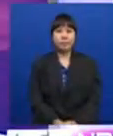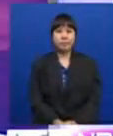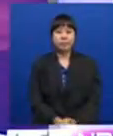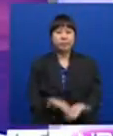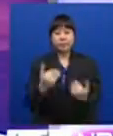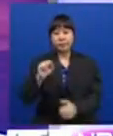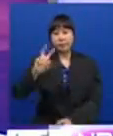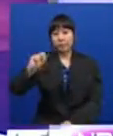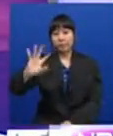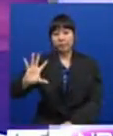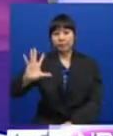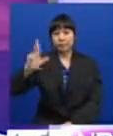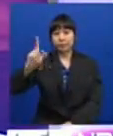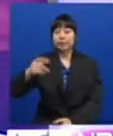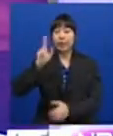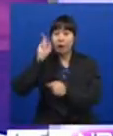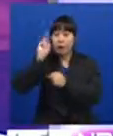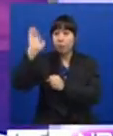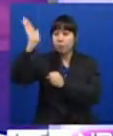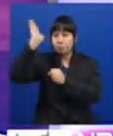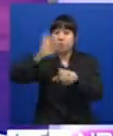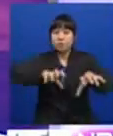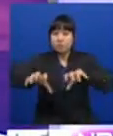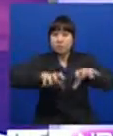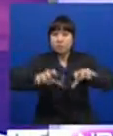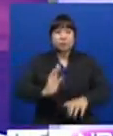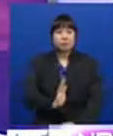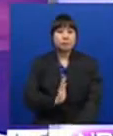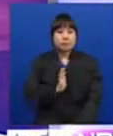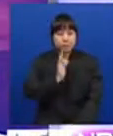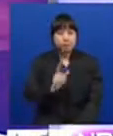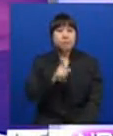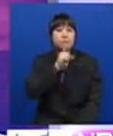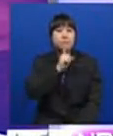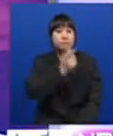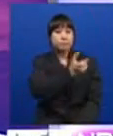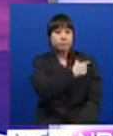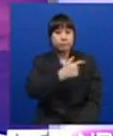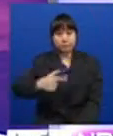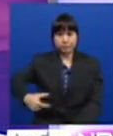และสภานิติบัญญัติแห่งชาติแถลงข่าวจัดงานเฉลิมพระเกียรติสมเด็จพระเทพฯค่ะ